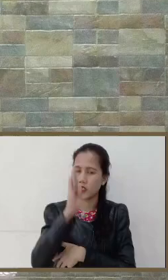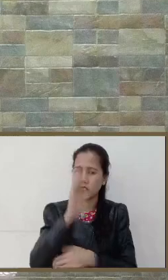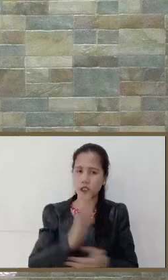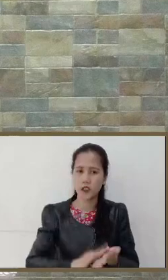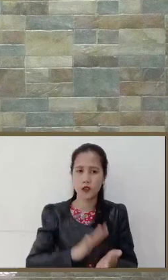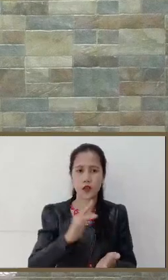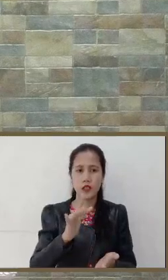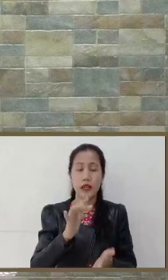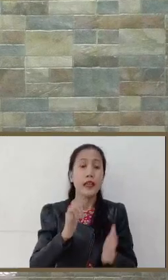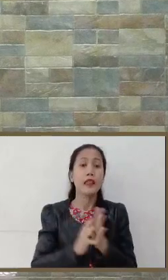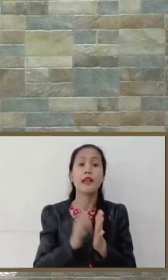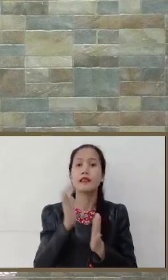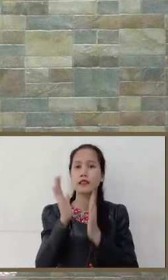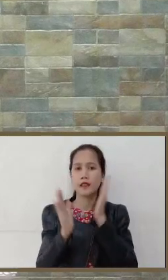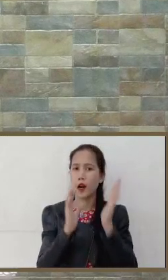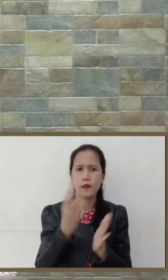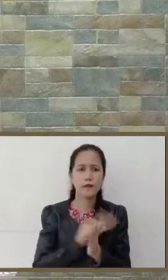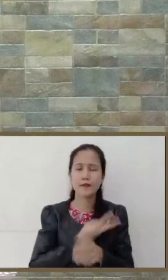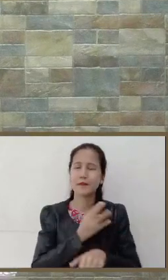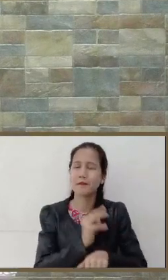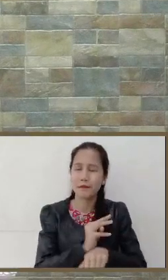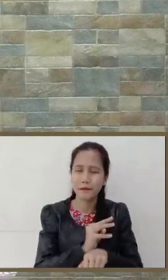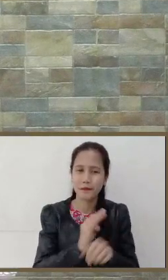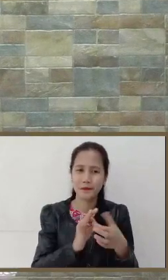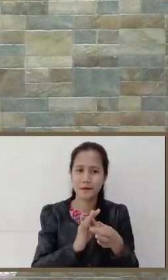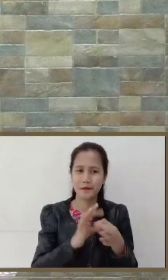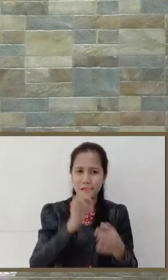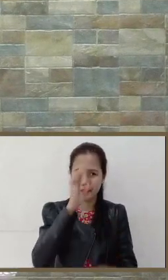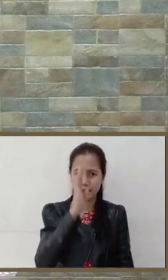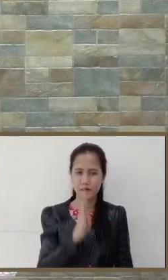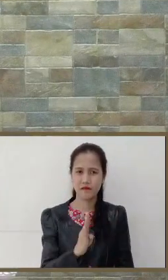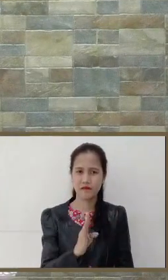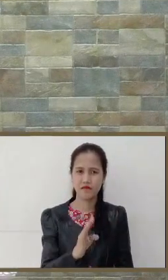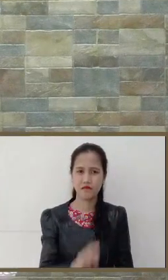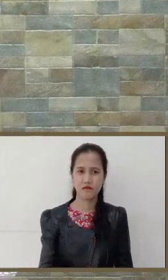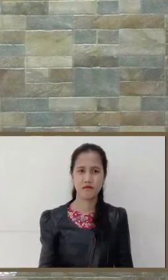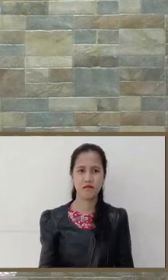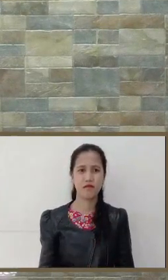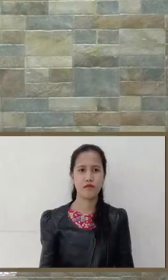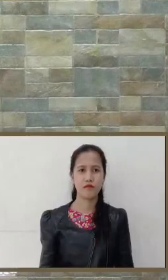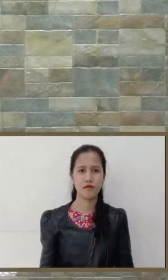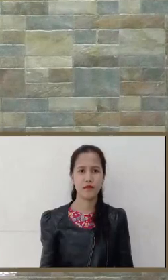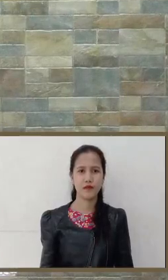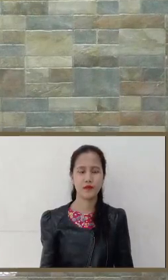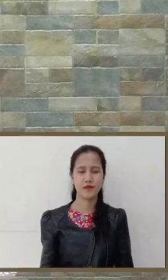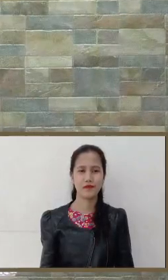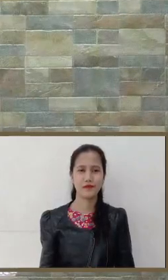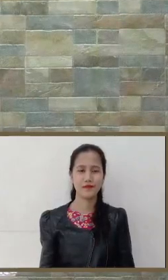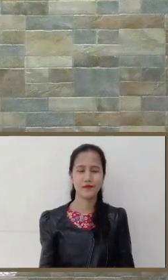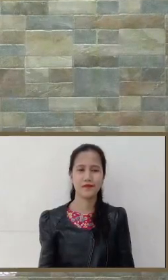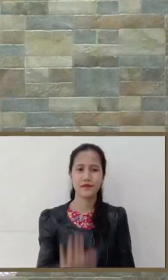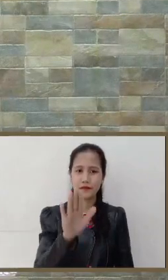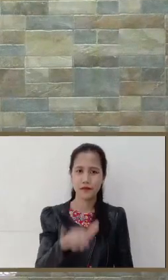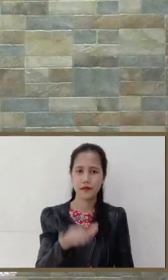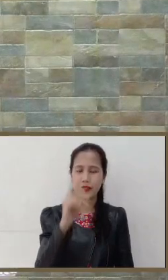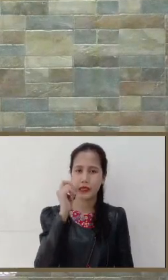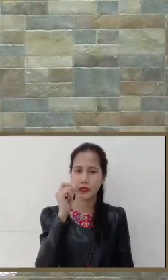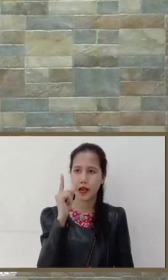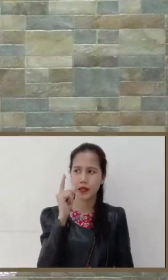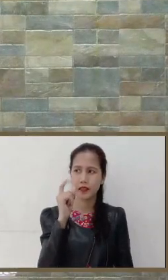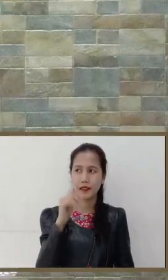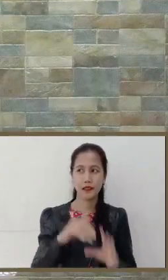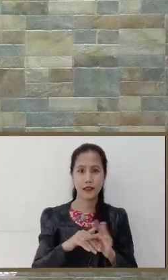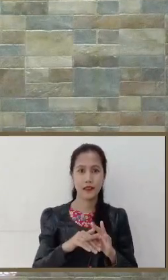nagtatrabaho tayo sa gawain ng Panginoon na hindi natin alam mga kapatid na kung saan ay nagiging servant na pala tayo ng tao. Mga kapatid, sa paglilingkod sa